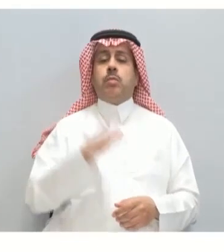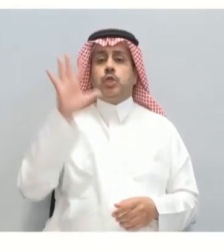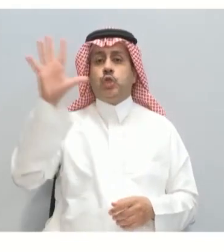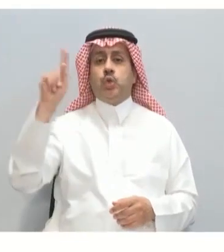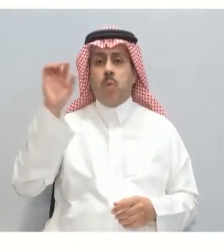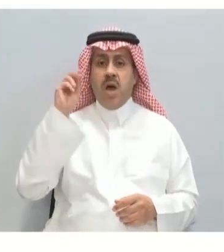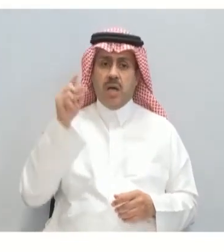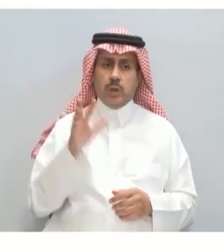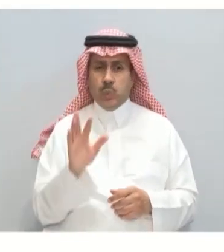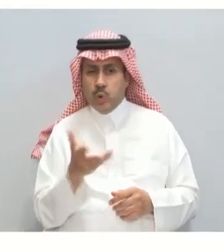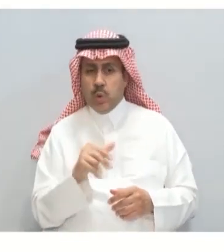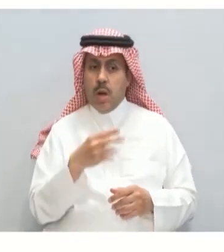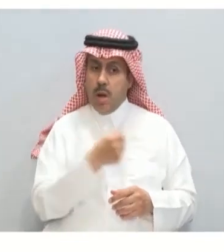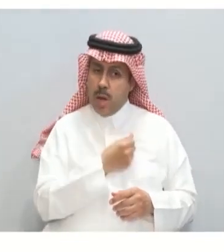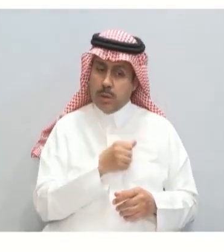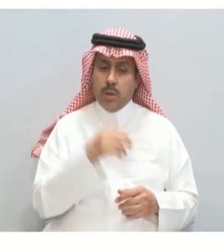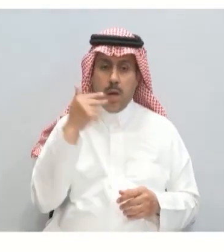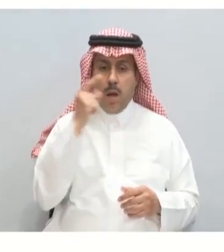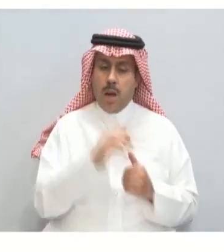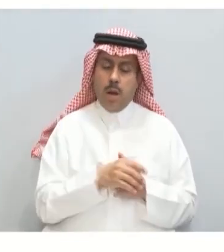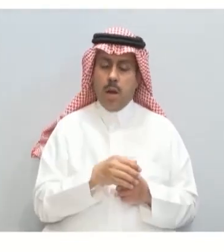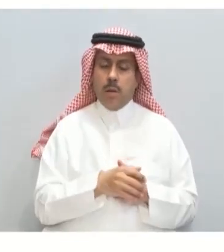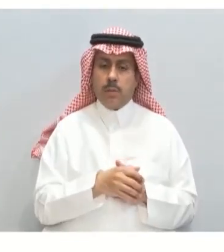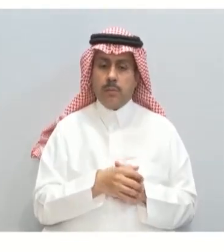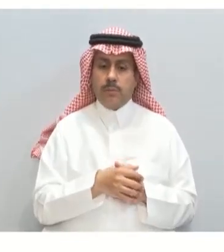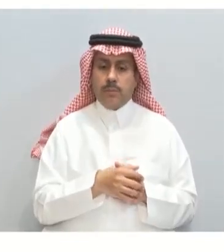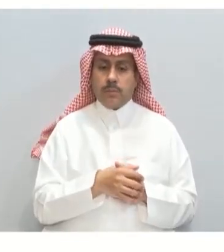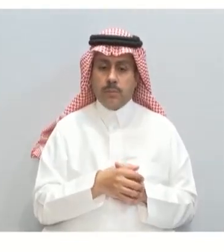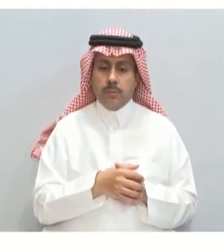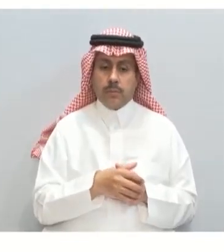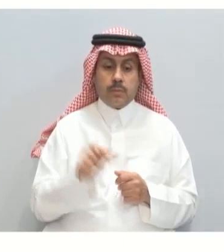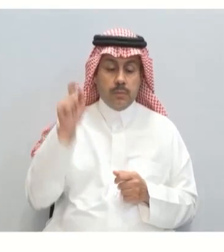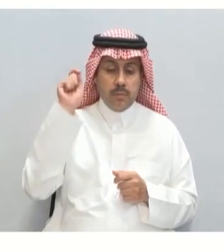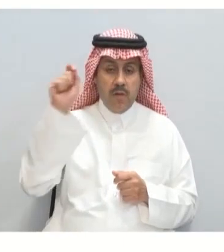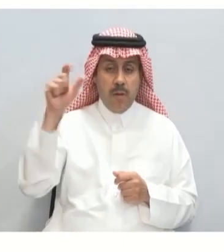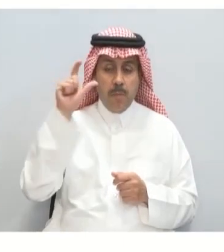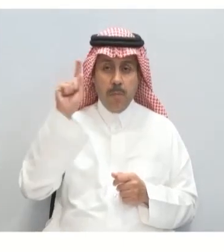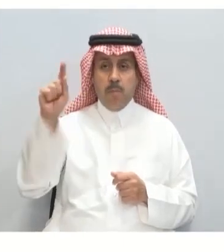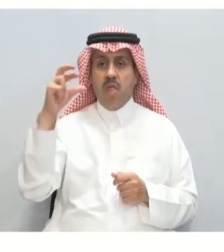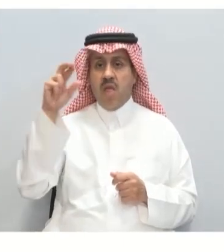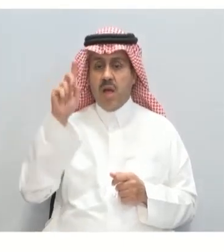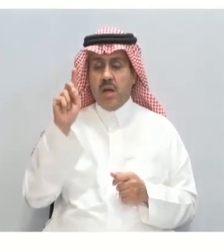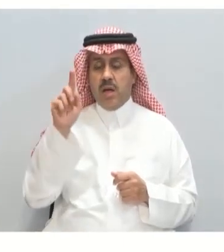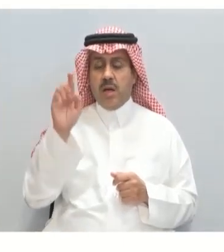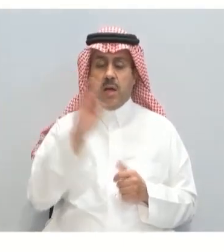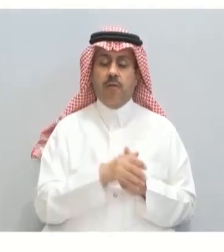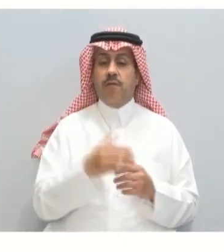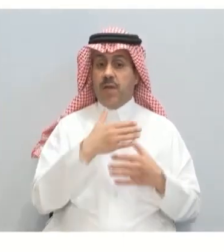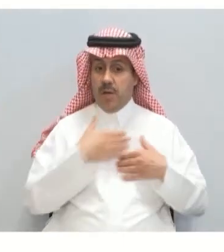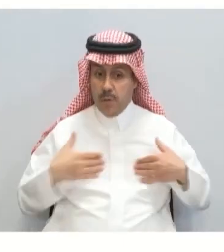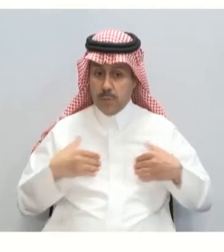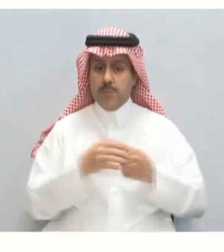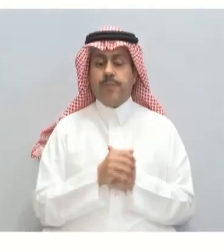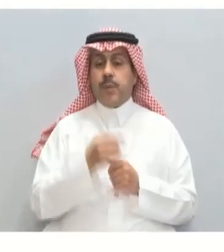والشكوك والغل والحقد والحسد وفي قوله تعالى فبذلك فليفرحوا المراد